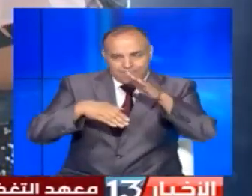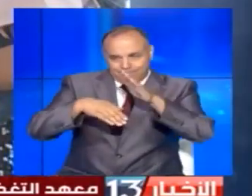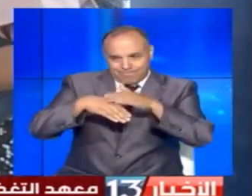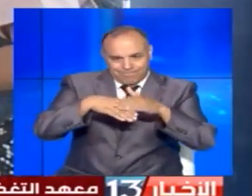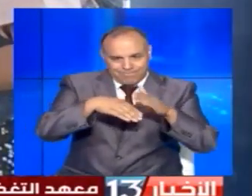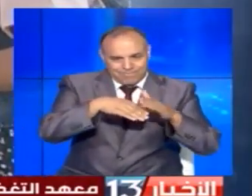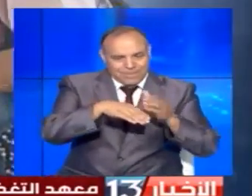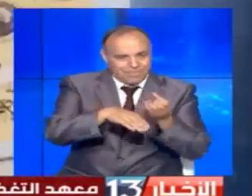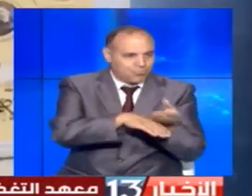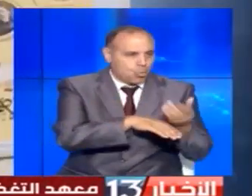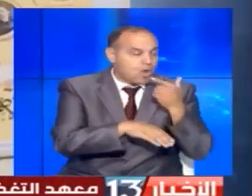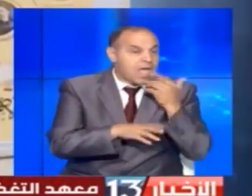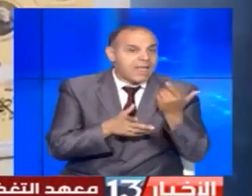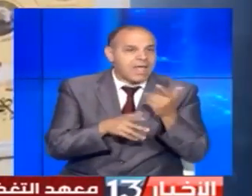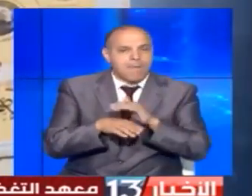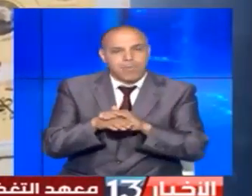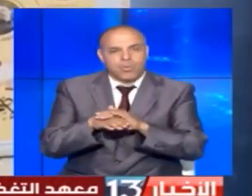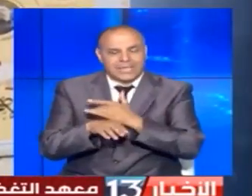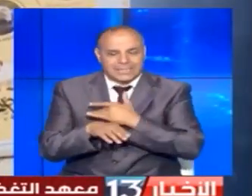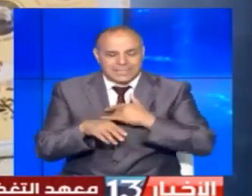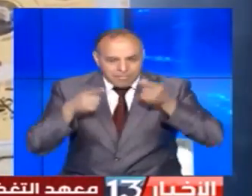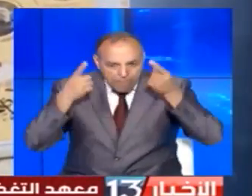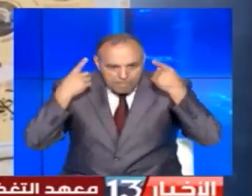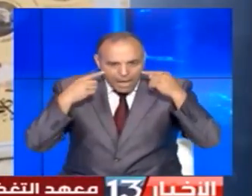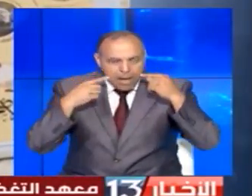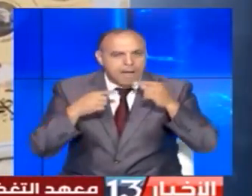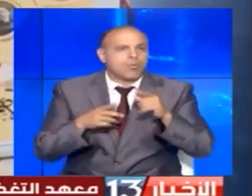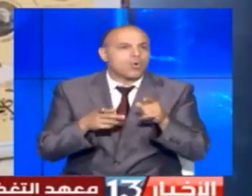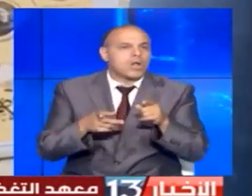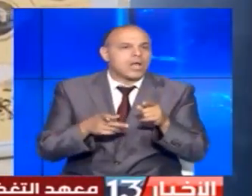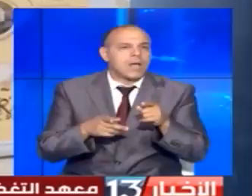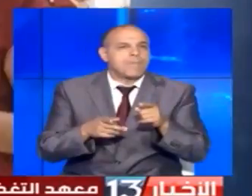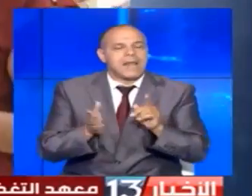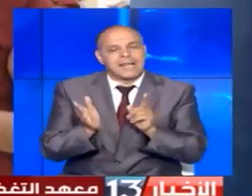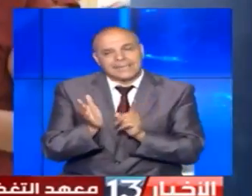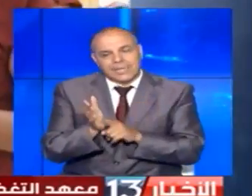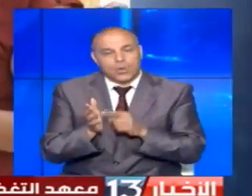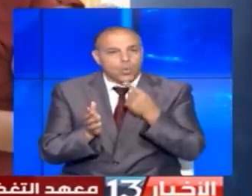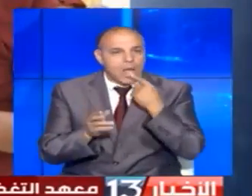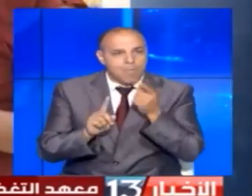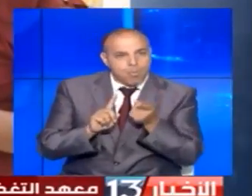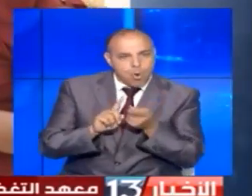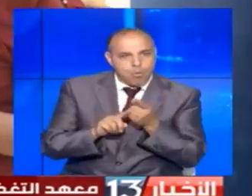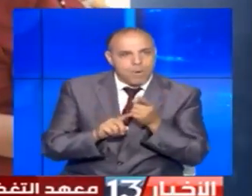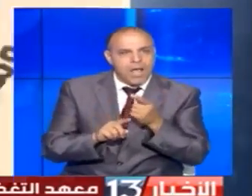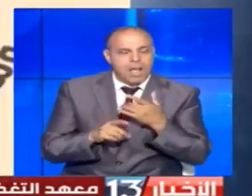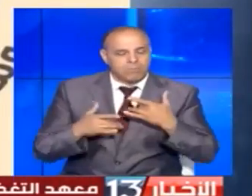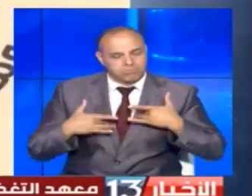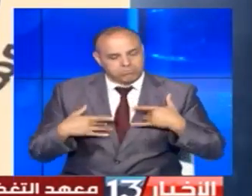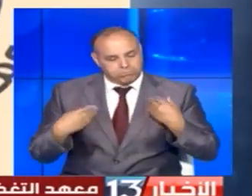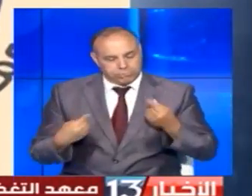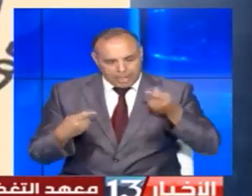النصائح التوعوية في علاقة بصحة كبش العيد، منها التأكيد على أهمية أن يكون معافاً من كل